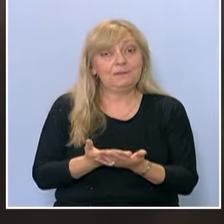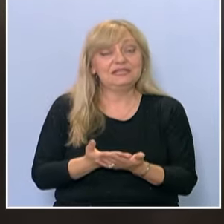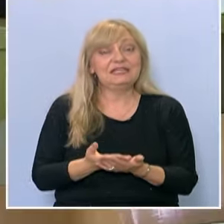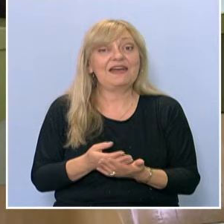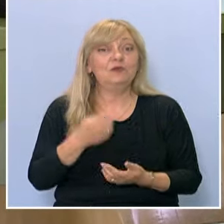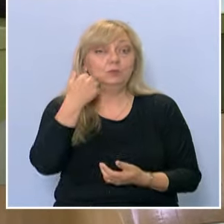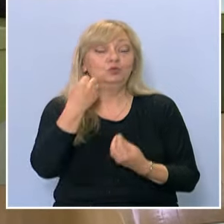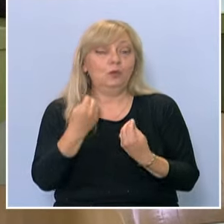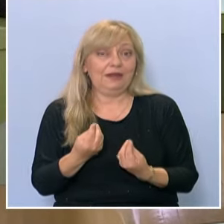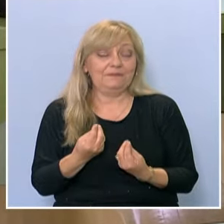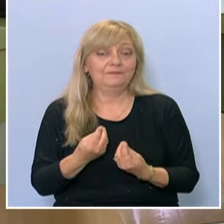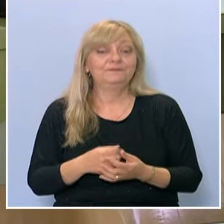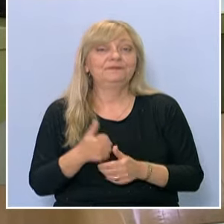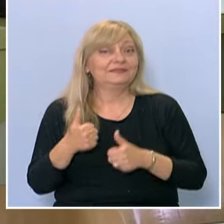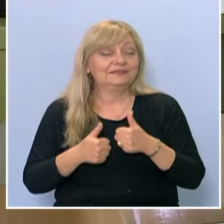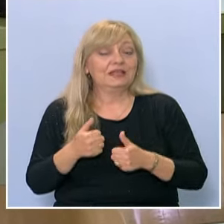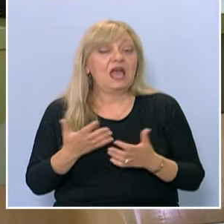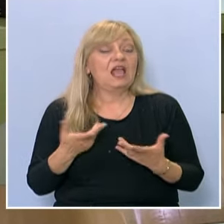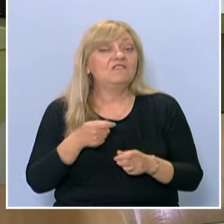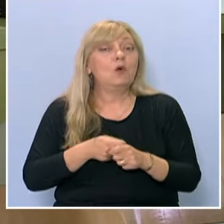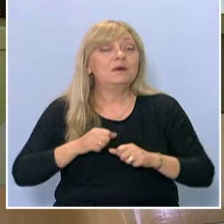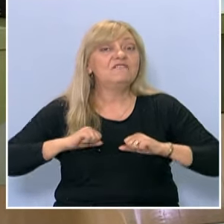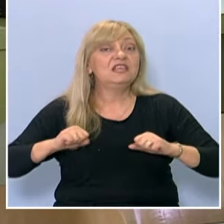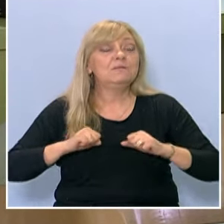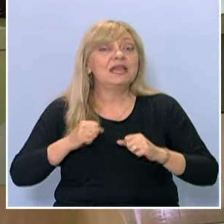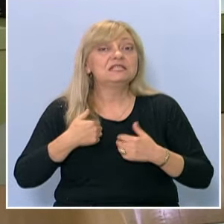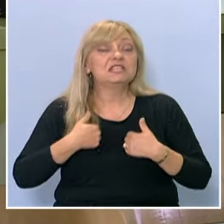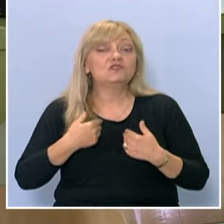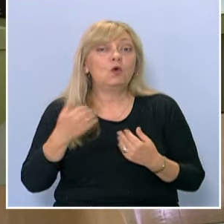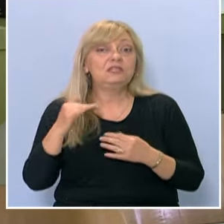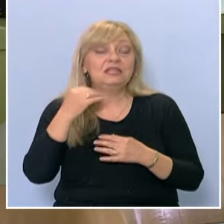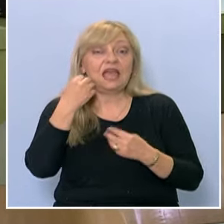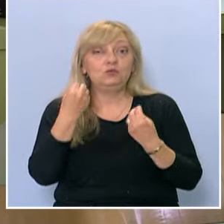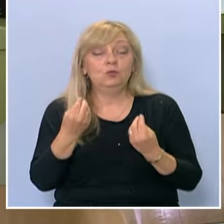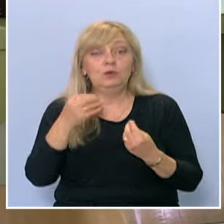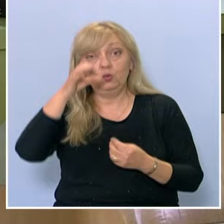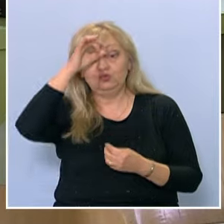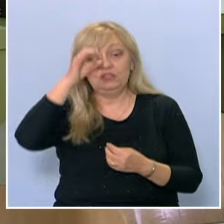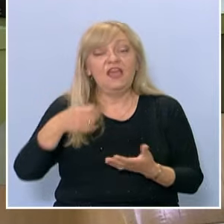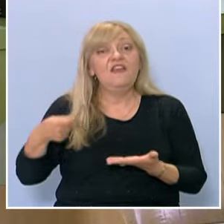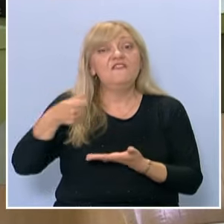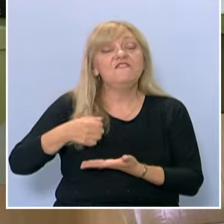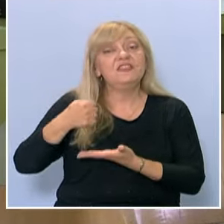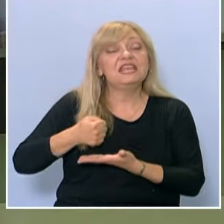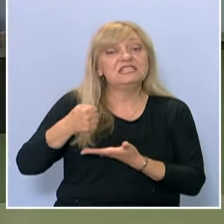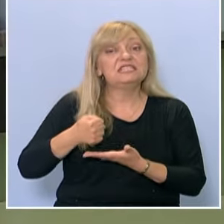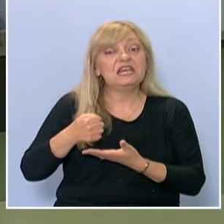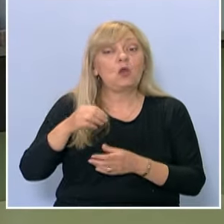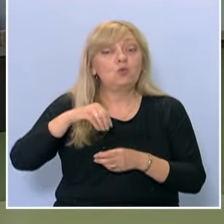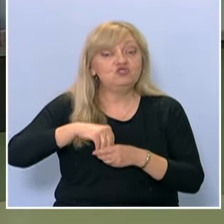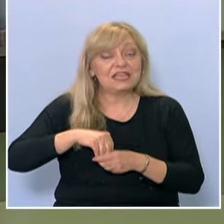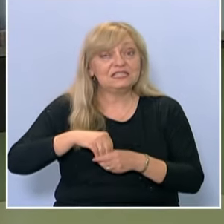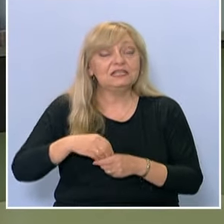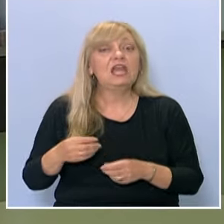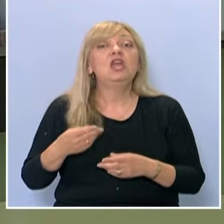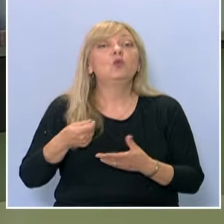състезания. Какво прави гимназията за своите най-добри ученици? Финансира участията им винаги, когато може, и осигурява допълнителен ден за